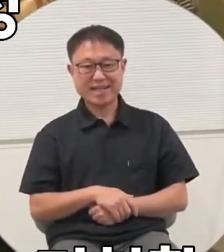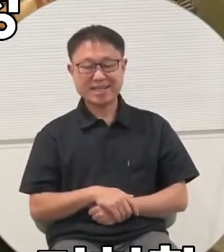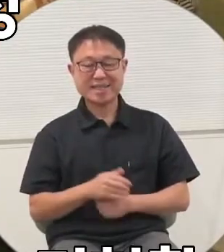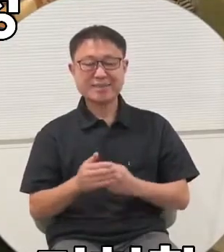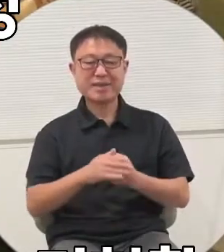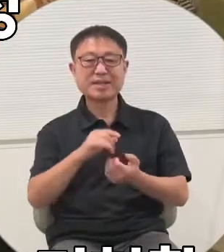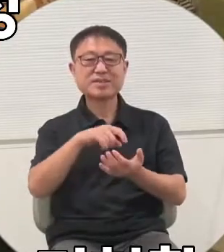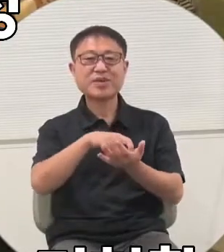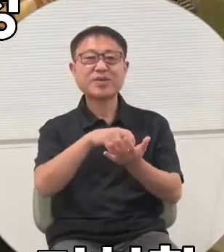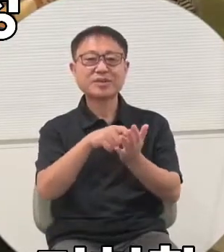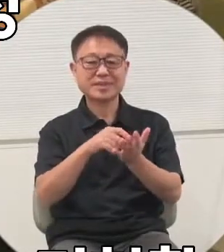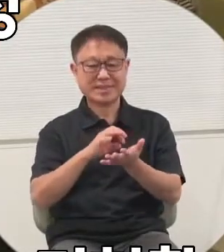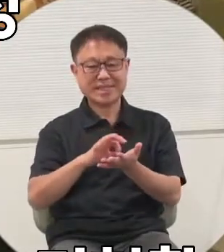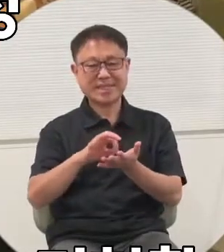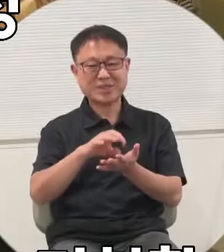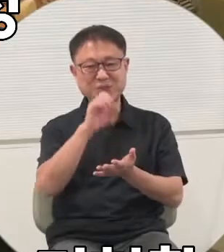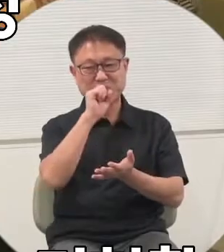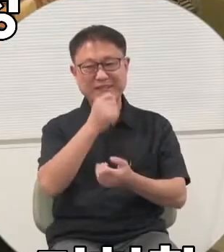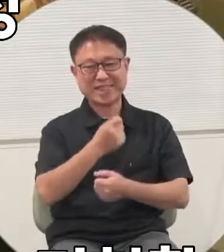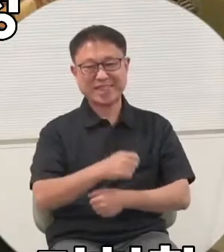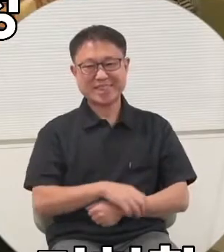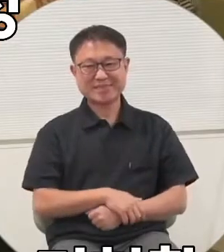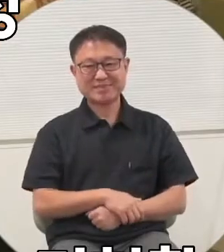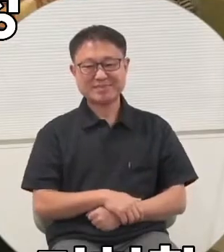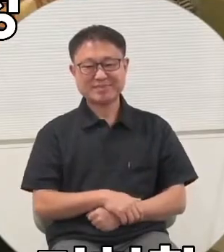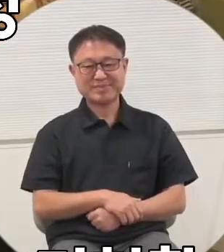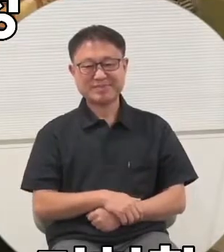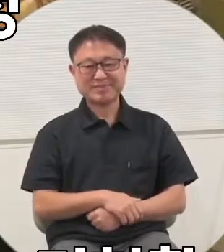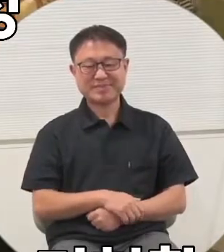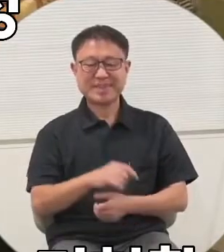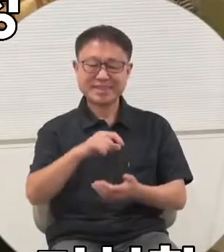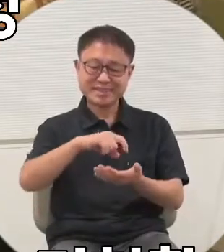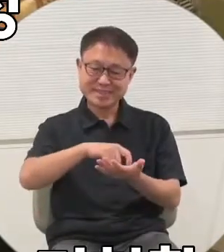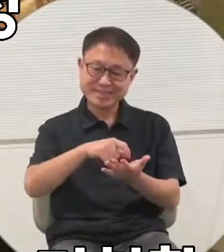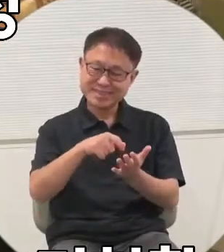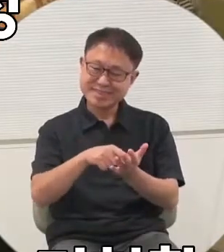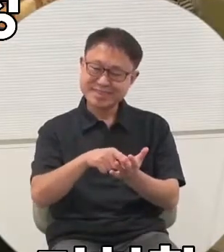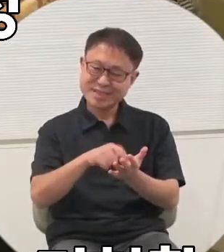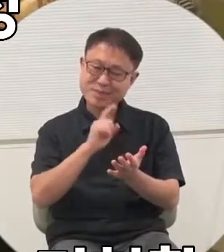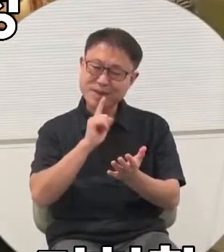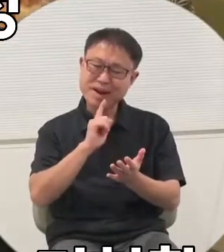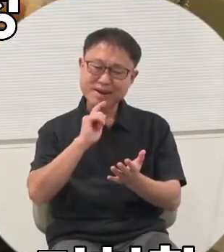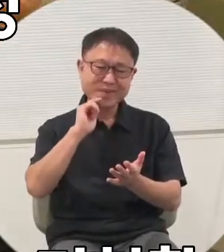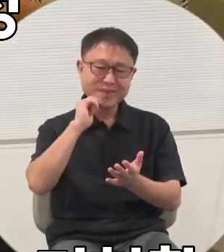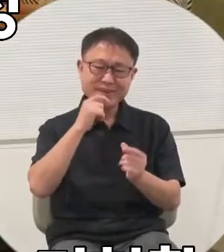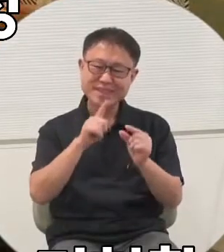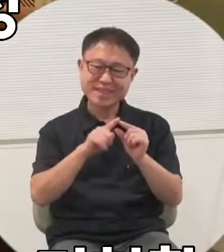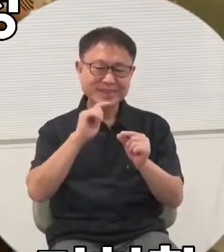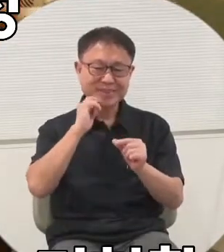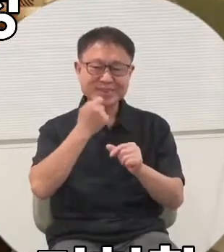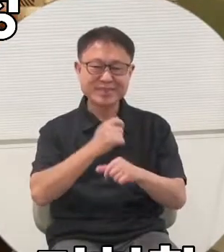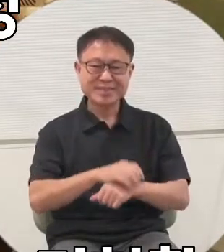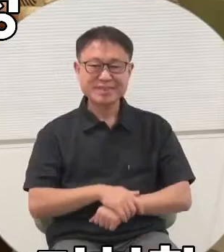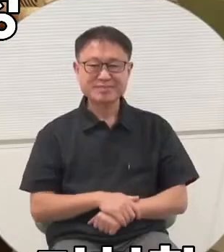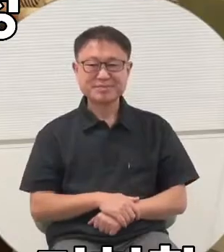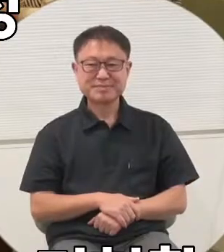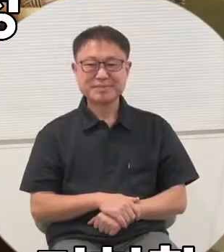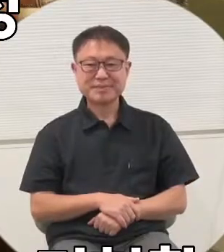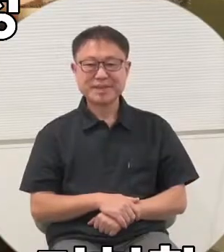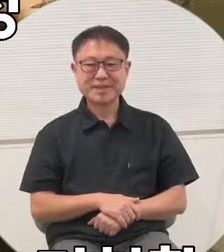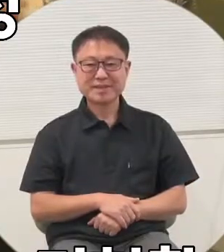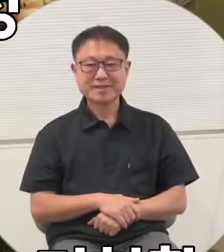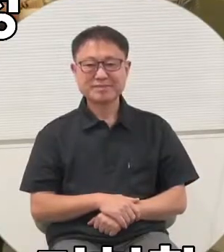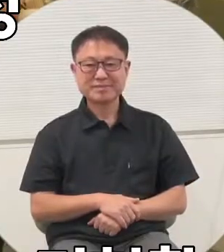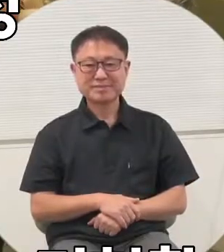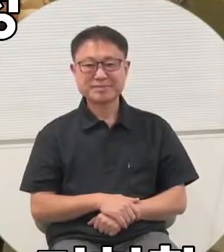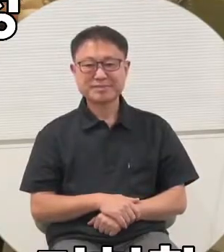적절하게 활용되면 참 좋겠다. 네네네. 근데 이제 사실은 적절이라는 게 되게 어려워요. 그래서 맞아요. 그런 것들은 우리의